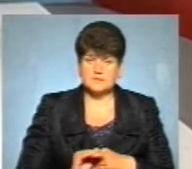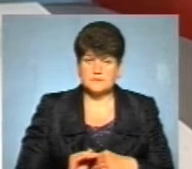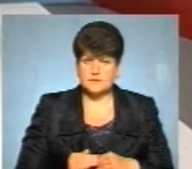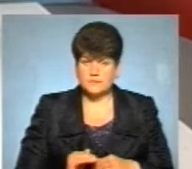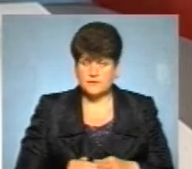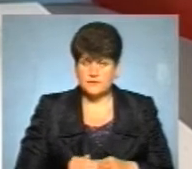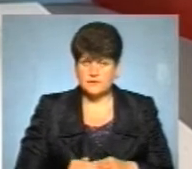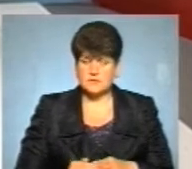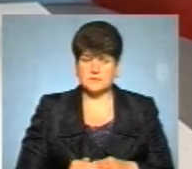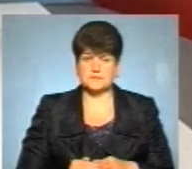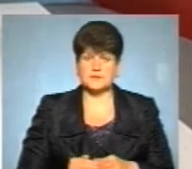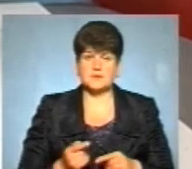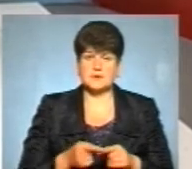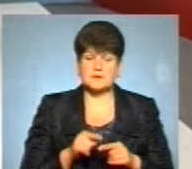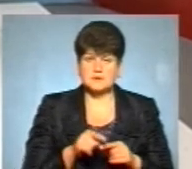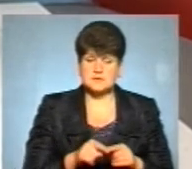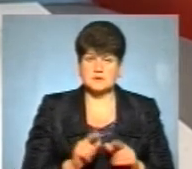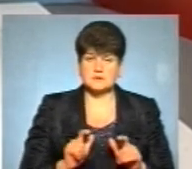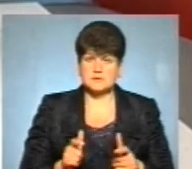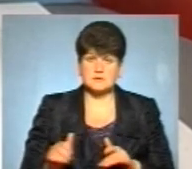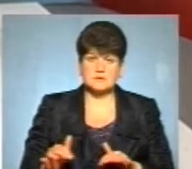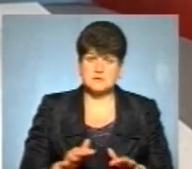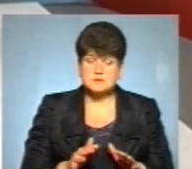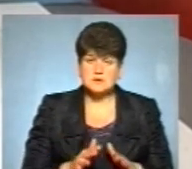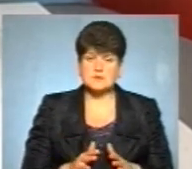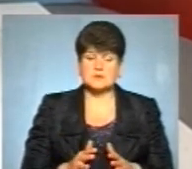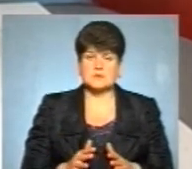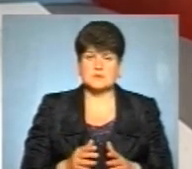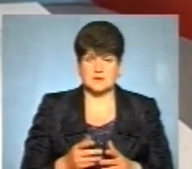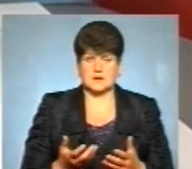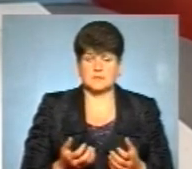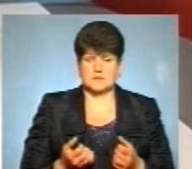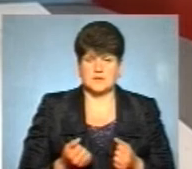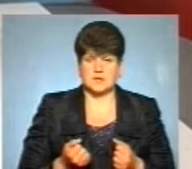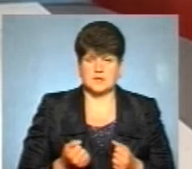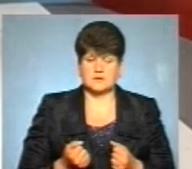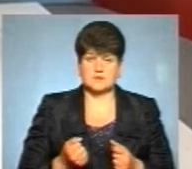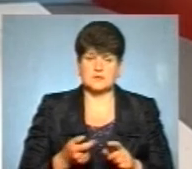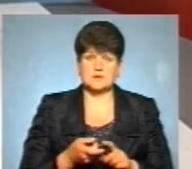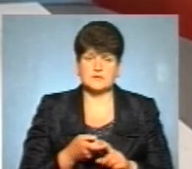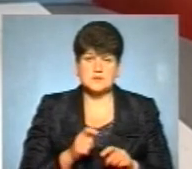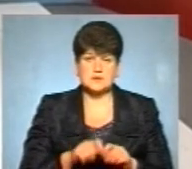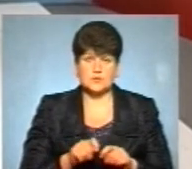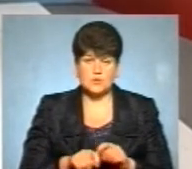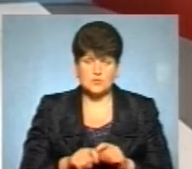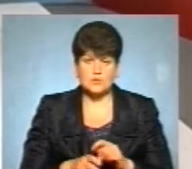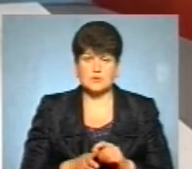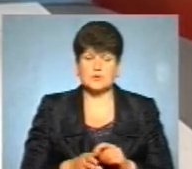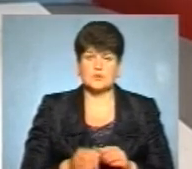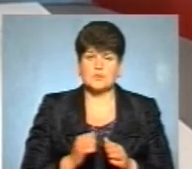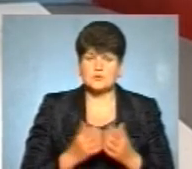господарювання протиепідемічних заходів і даних цих всіх заходів, які прийняли заходів інфекційного контролю, з